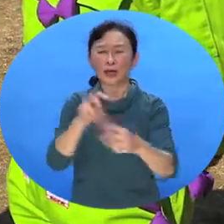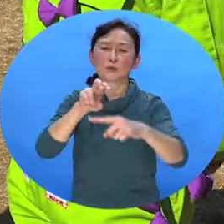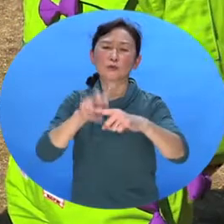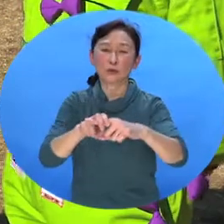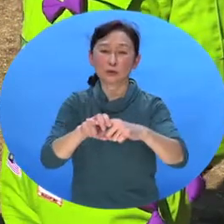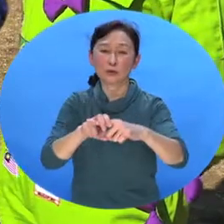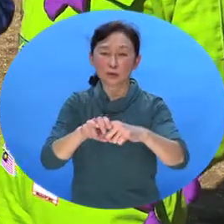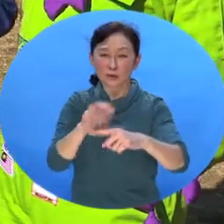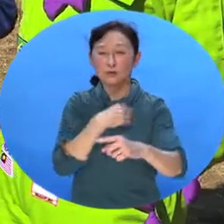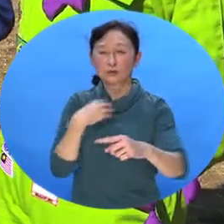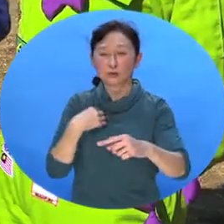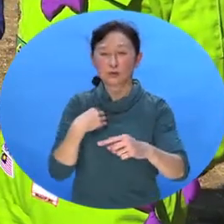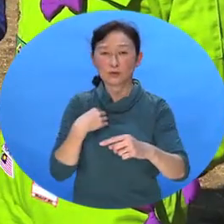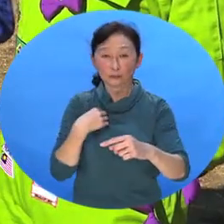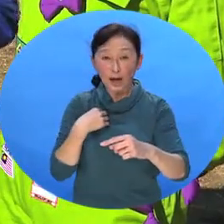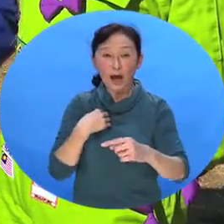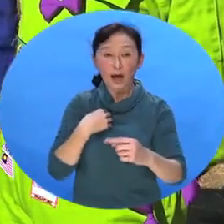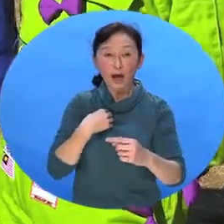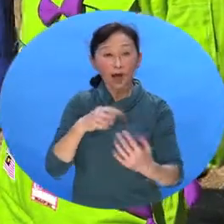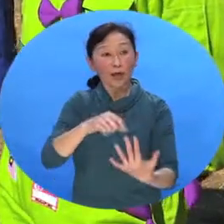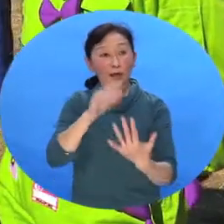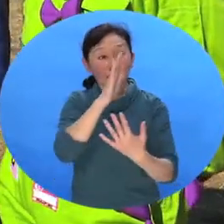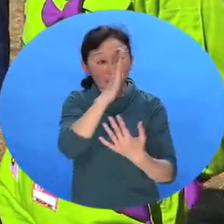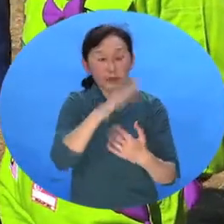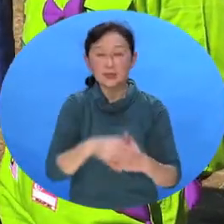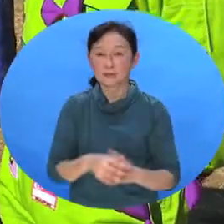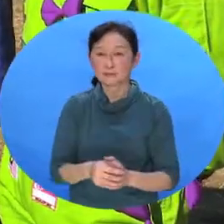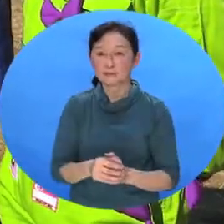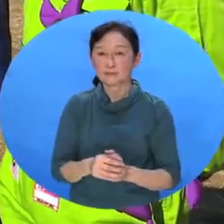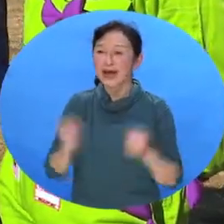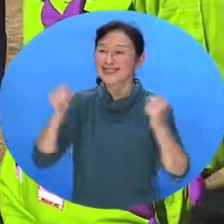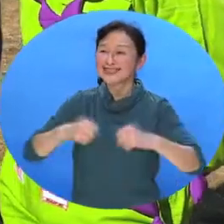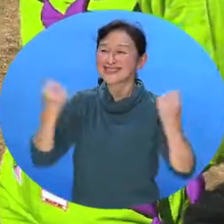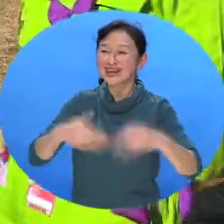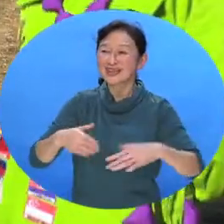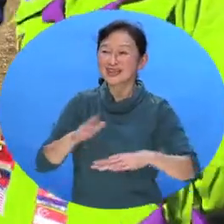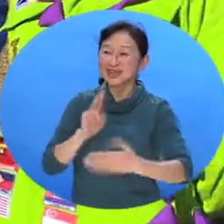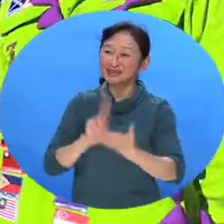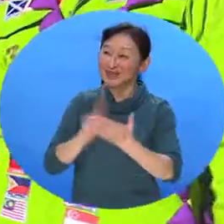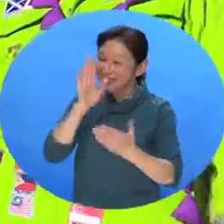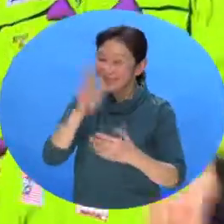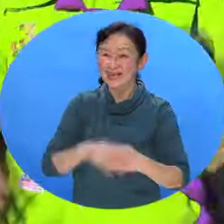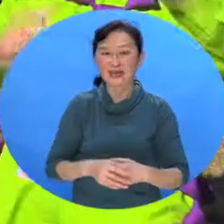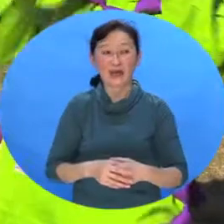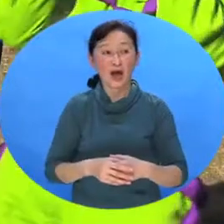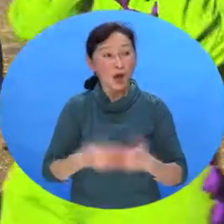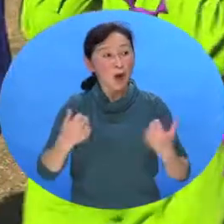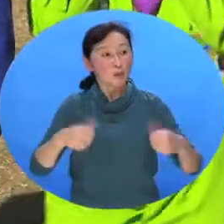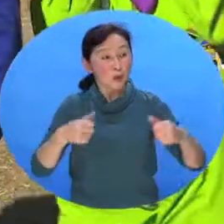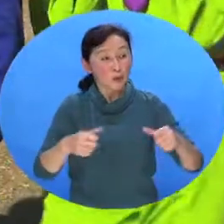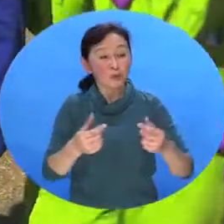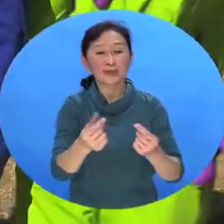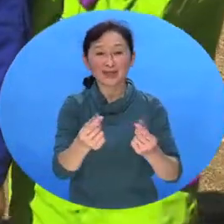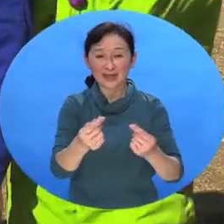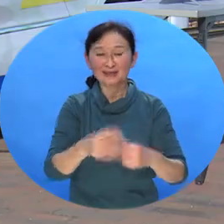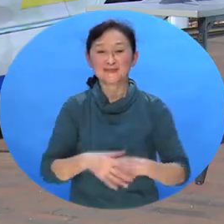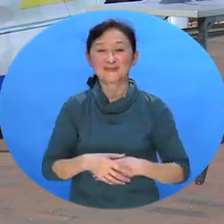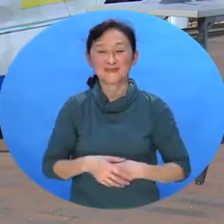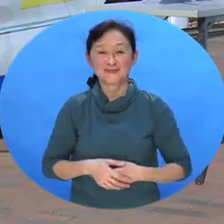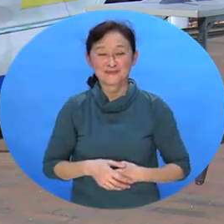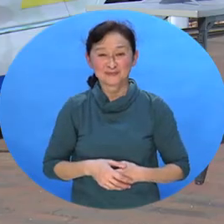して、ここから今正 直誰か今選んでもらっていいですか？ じゃんけんじゃなく て。じゃんけん。そこ平等。 平等です